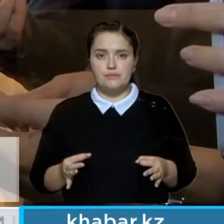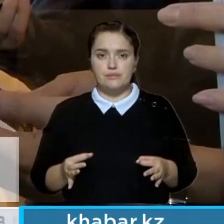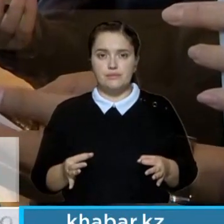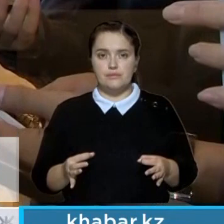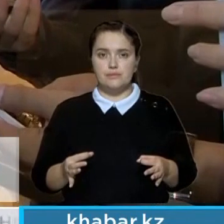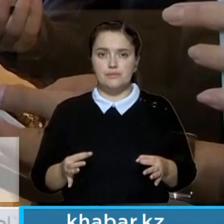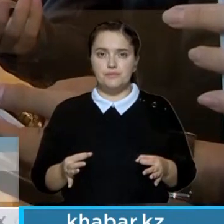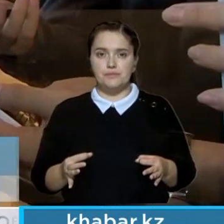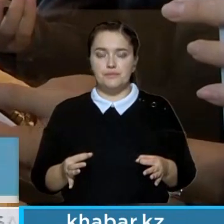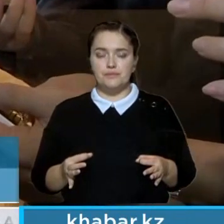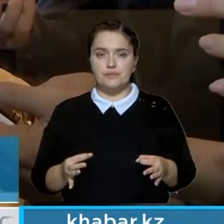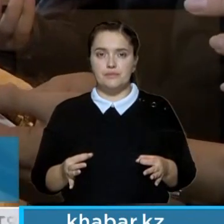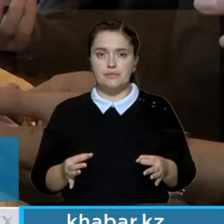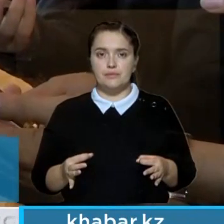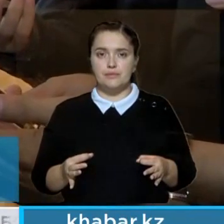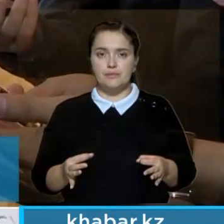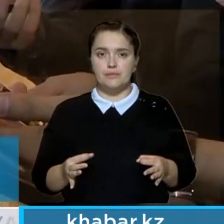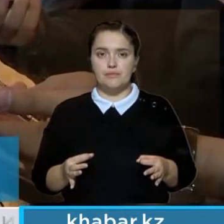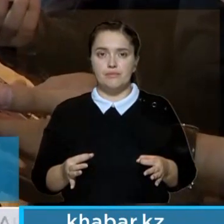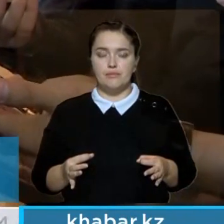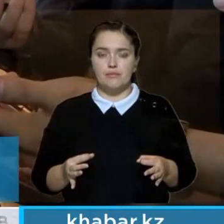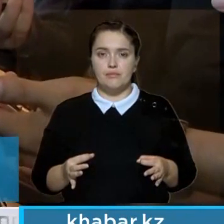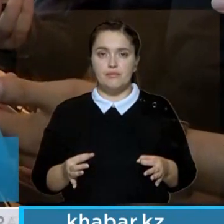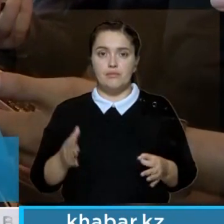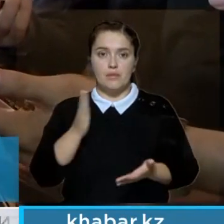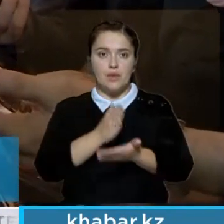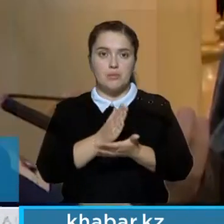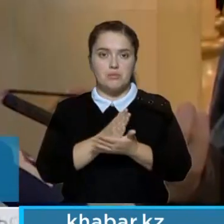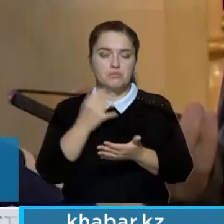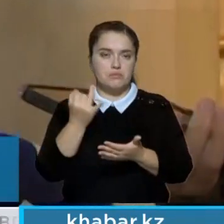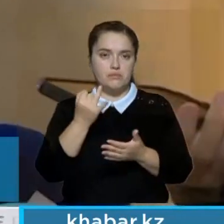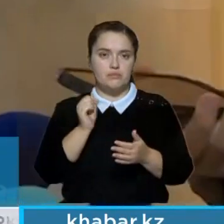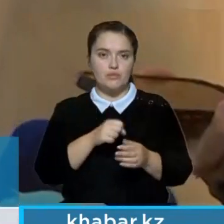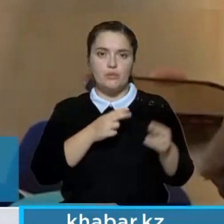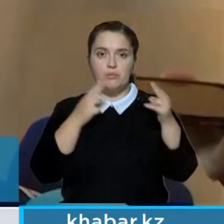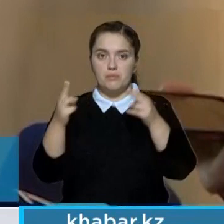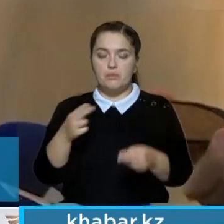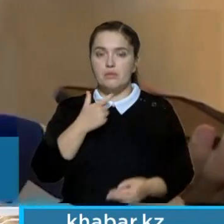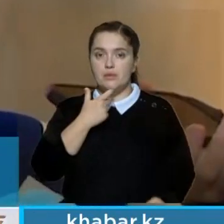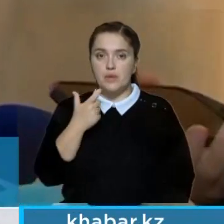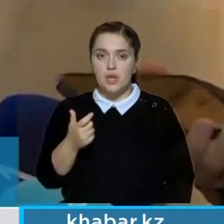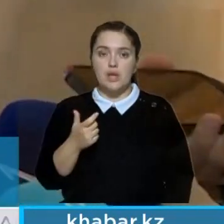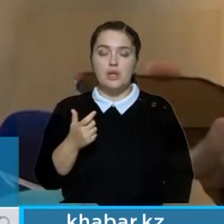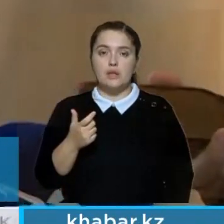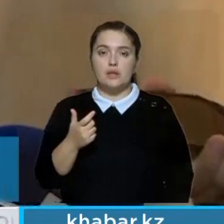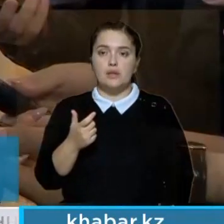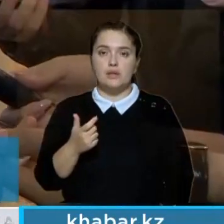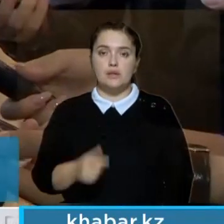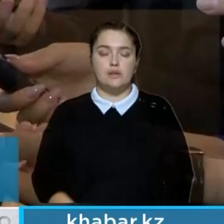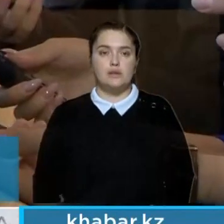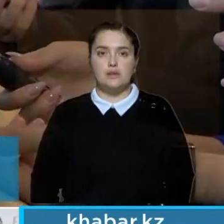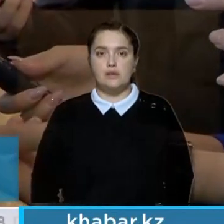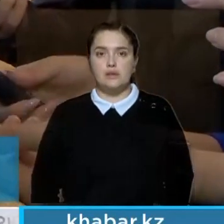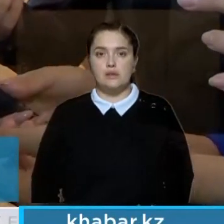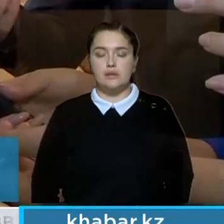очень для нашей страны, я думаю, это направление будет очень интересным. За последние годы 211 албанцев заехало к нам.